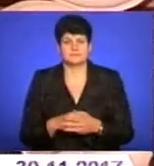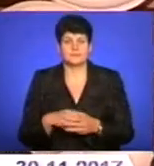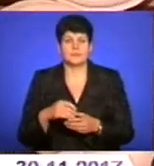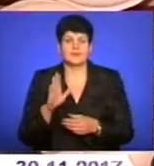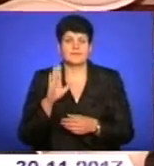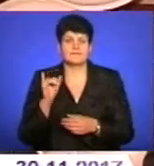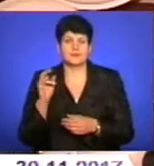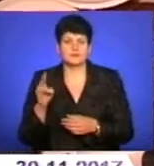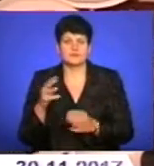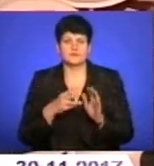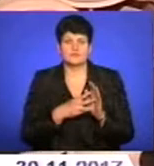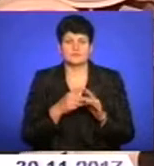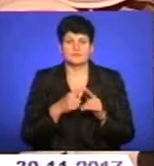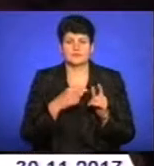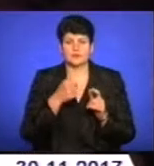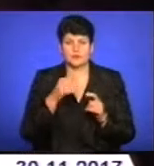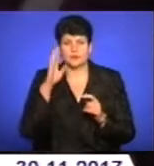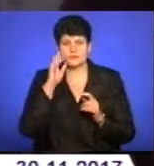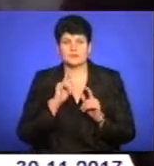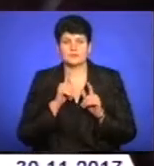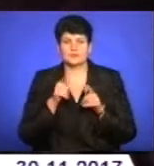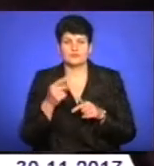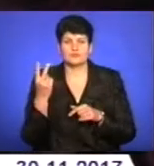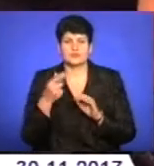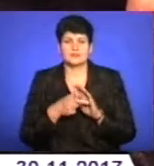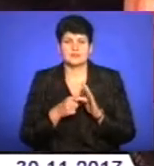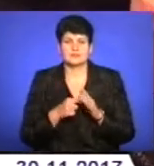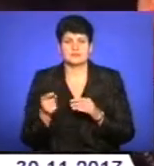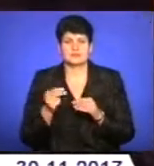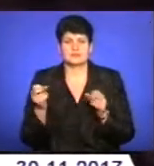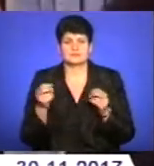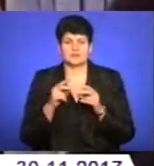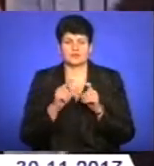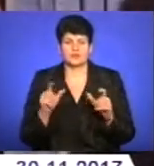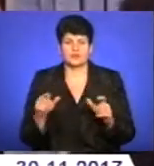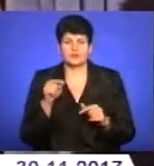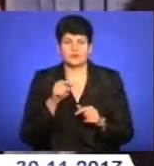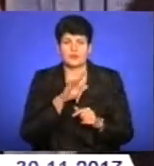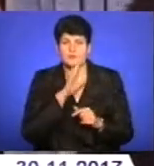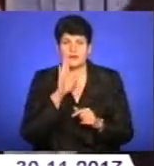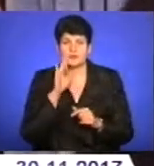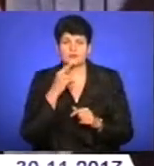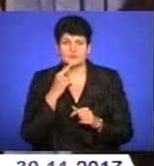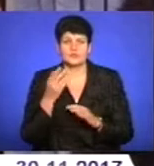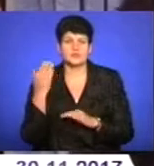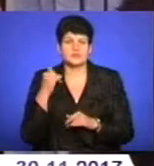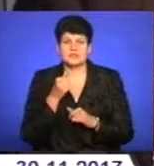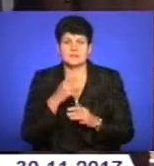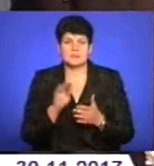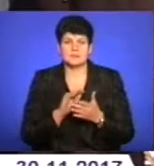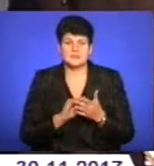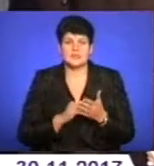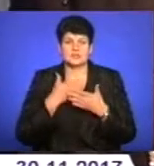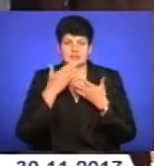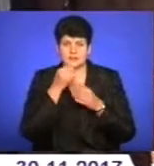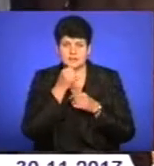Віктору 8,5. Хлопчик пішов у другий клас Тернопільської спеціальної школи. Його мати Лілія каже, до цього син не міг ні писати, ні